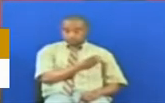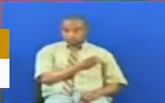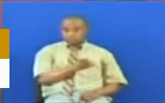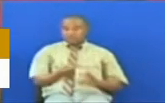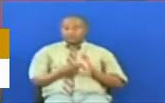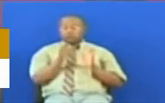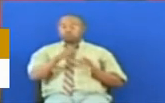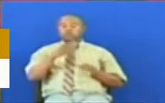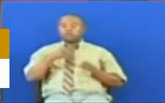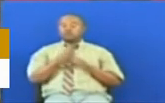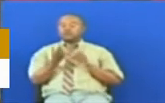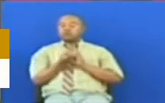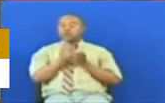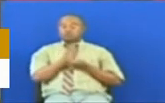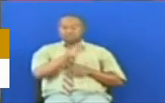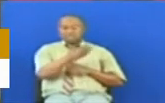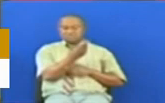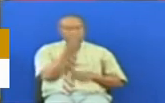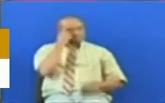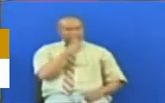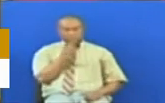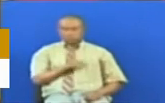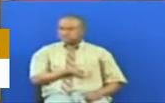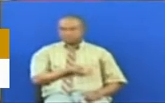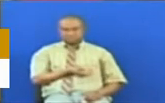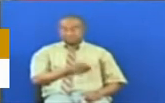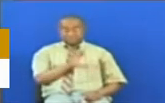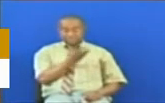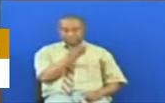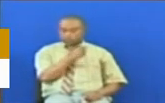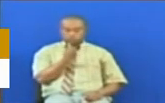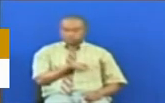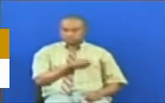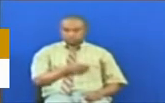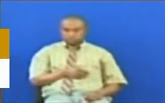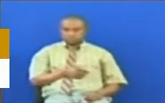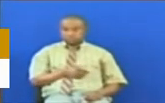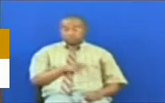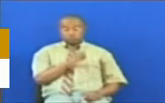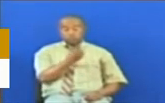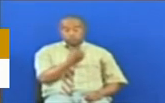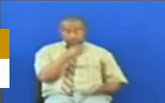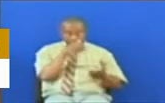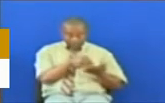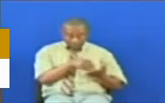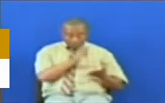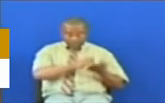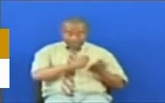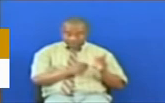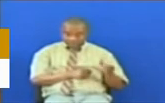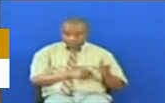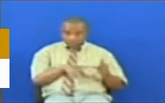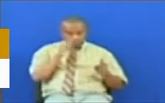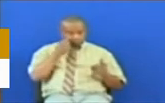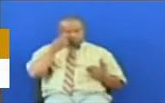changes mahala, sidhani kama ni wakati unatosha kwa kweli. Maana mwaka wa kwanza ndio unafika pale ofisini, unajaribu